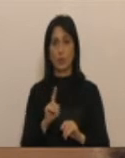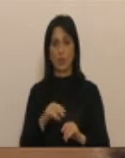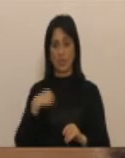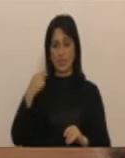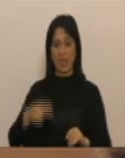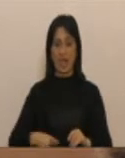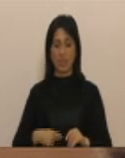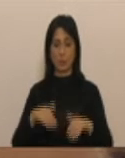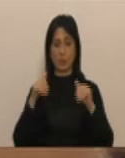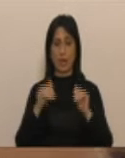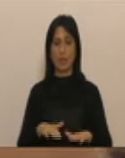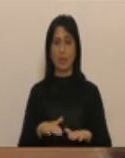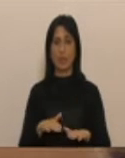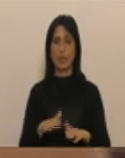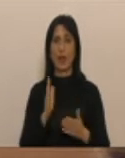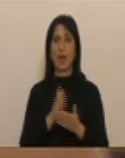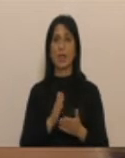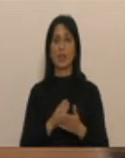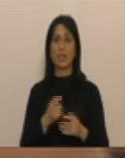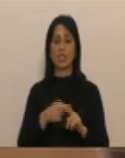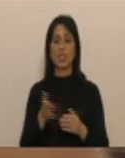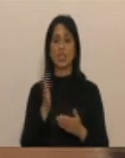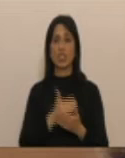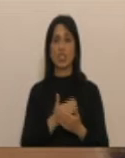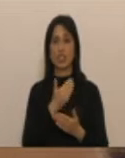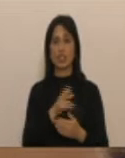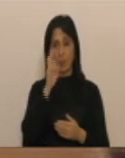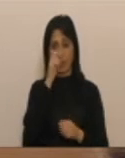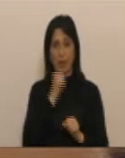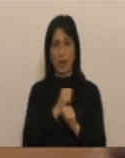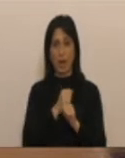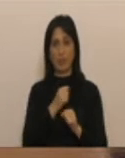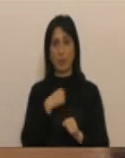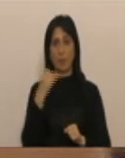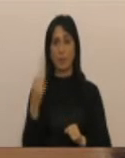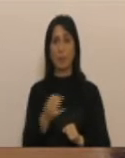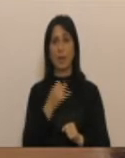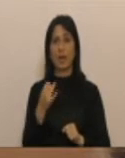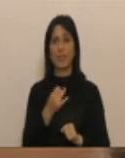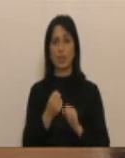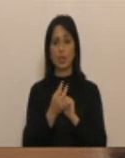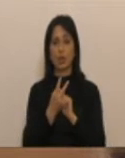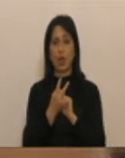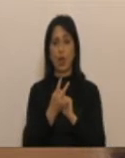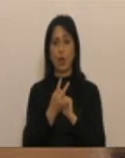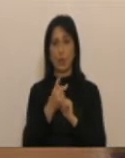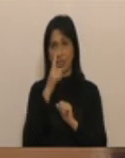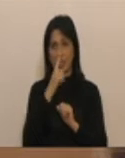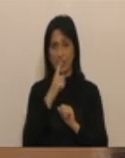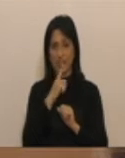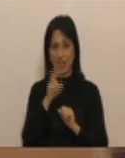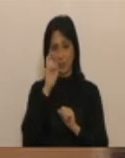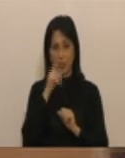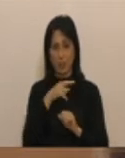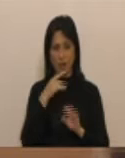სტრასბურგის გადაწყვეტილება არის ის შედეგი, რომელიც თქვენ მთავრობამ განახორციელა, მე მაინტერესებს 12 თვე გვაქვსო მთავრობასო